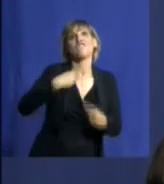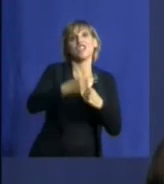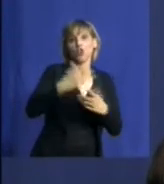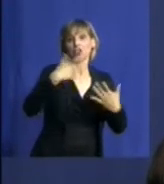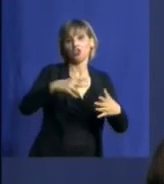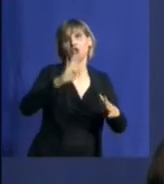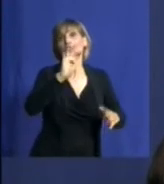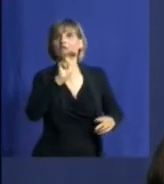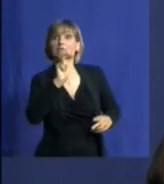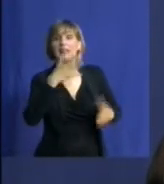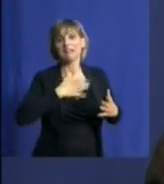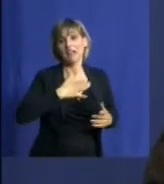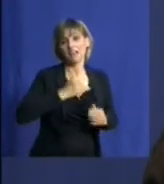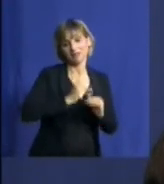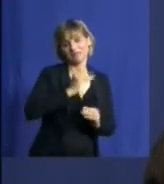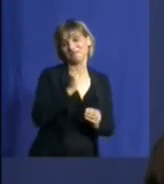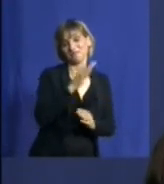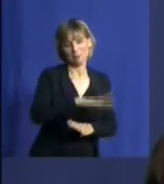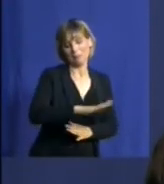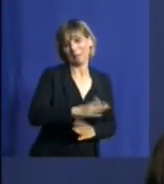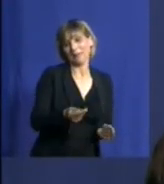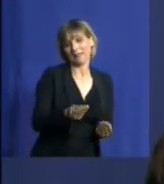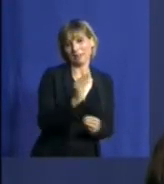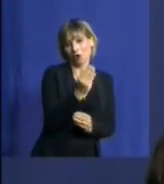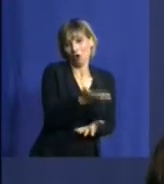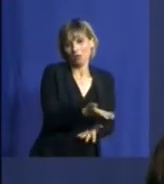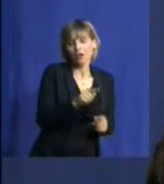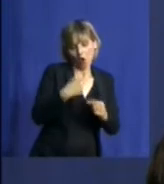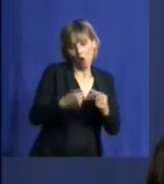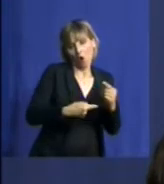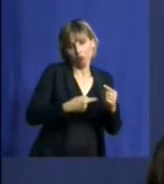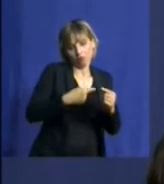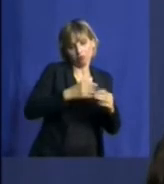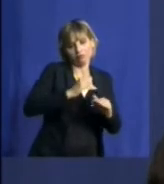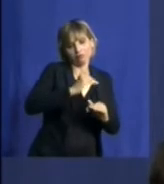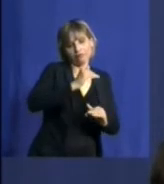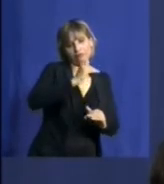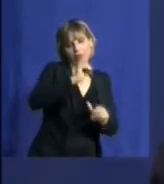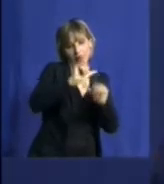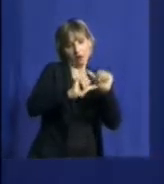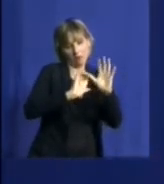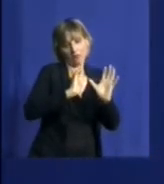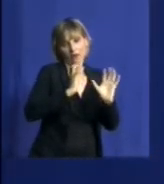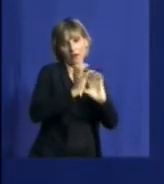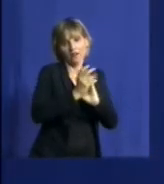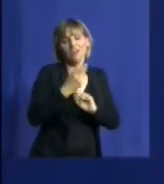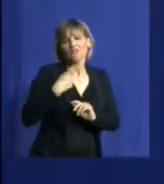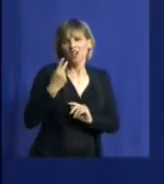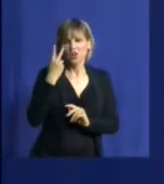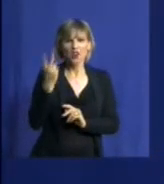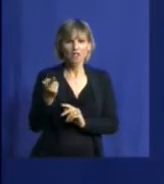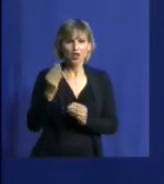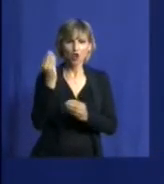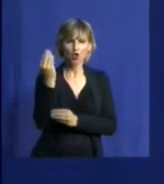sei una bambina. Poi dopo cambia tutto. Adesso forse cambia un po' dopo, io vedo quelle